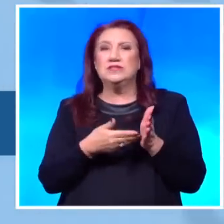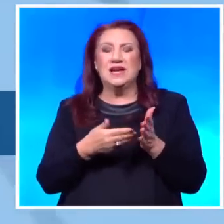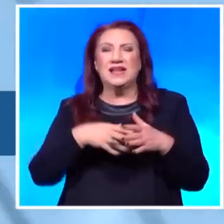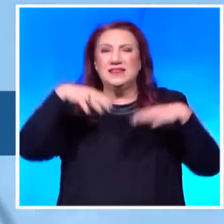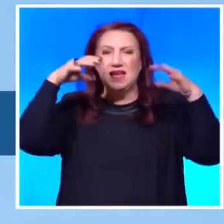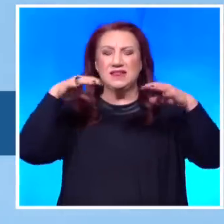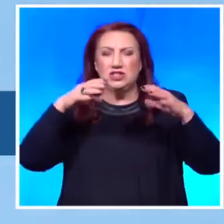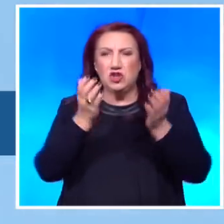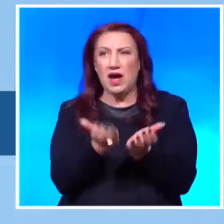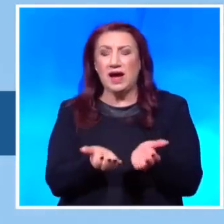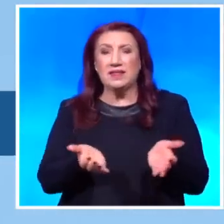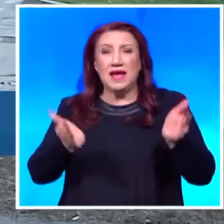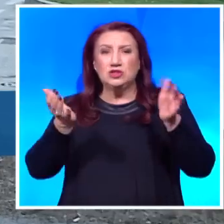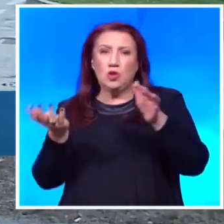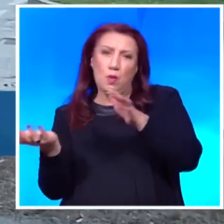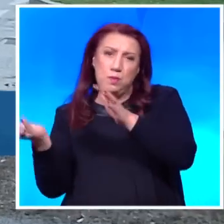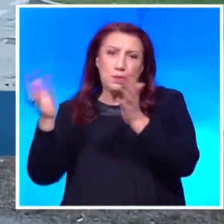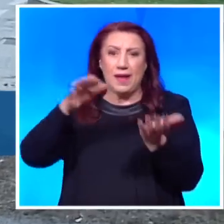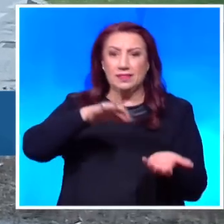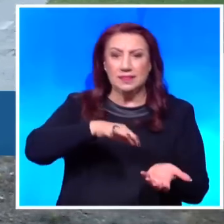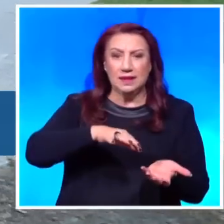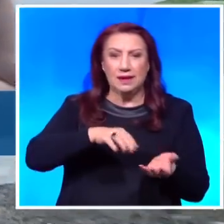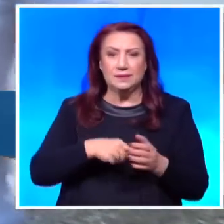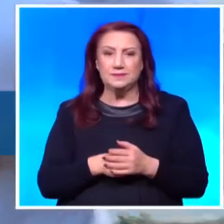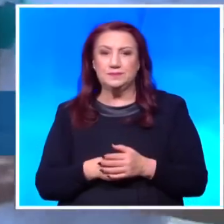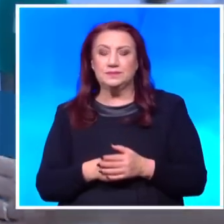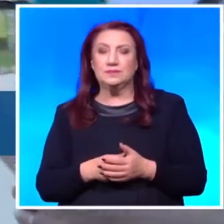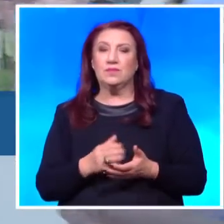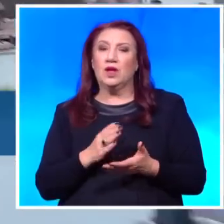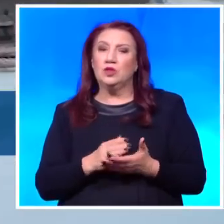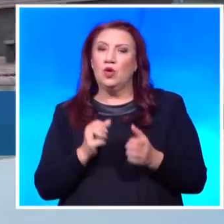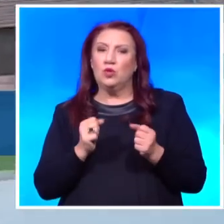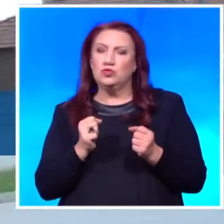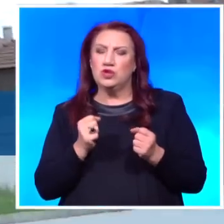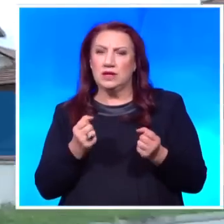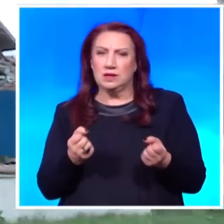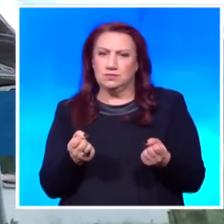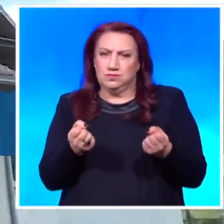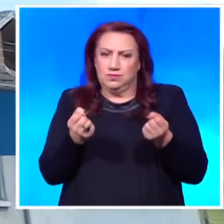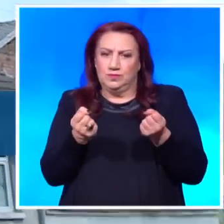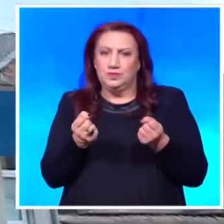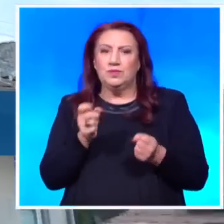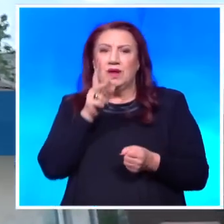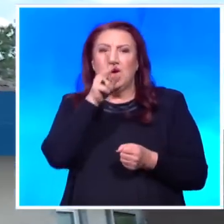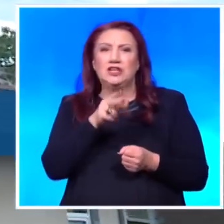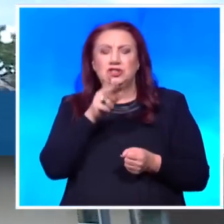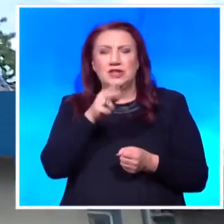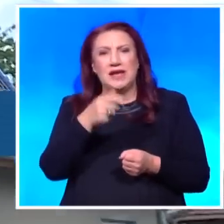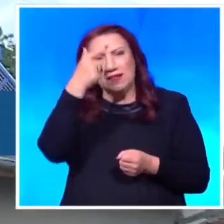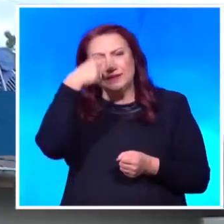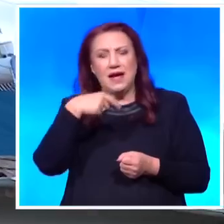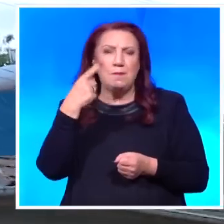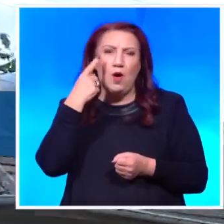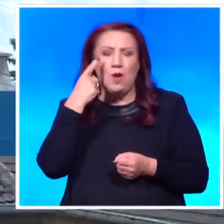дъждовете. А докато чакат платформата да бъде укрепена, щъркелите вече сами се опитват да възстановят гнездото